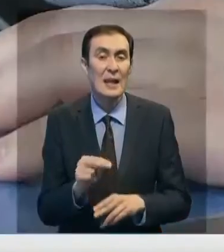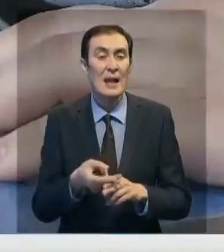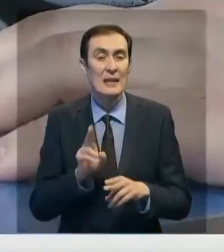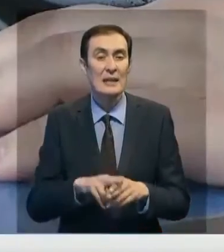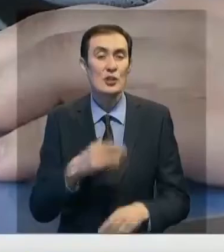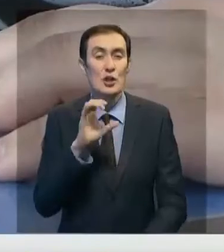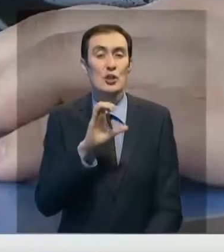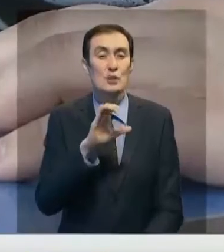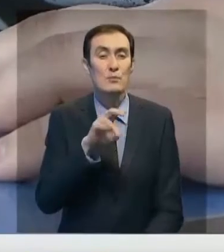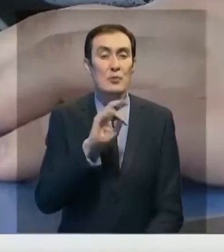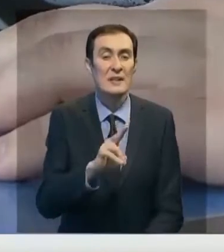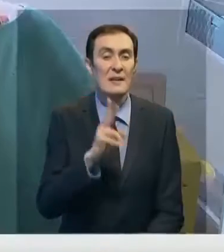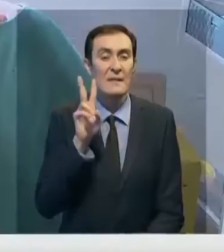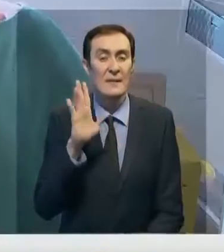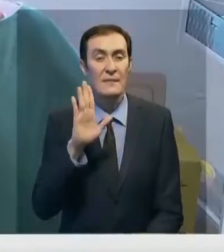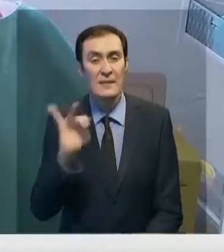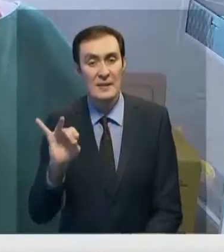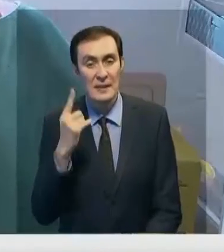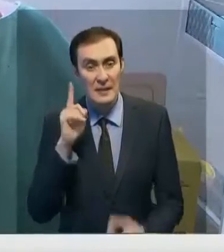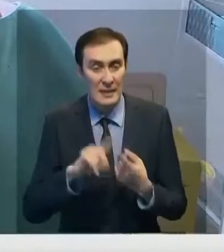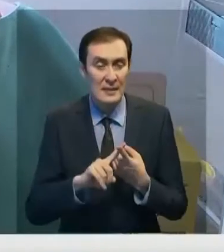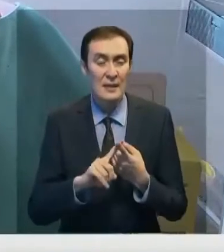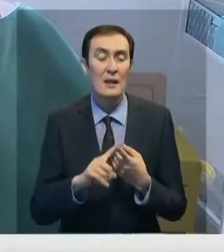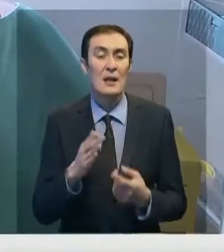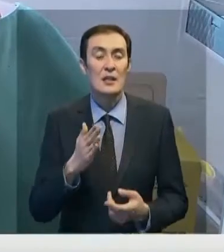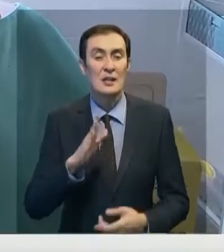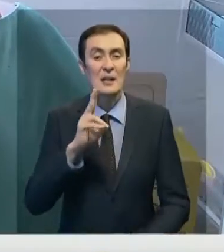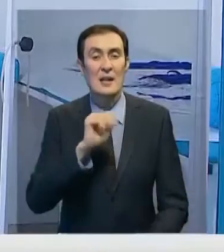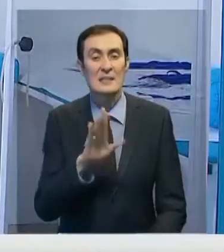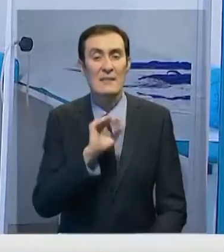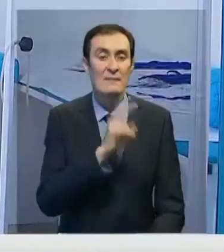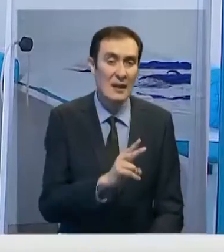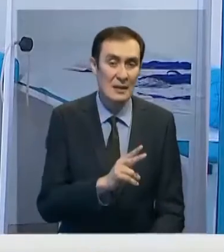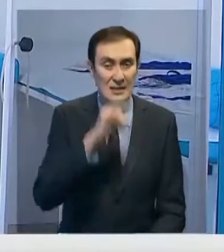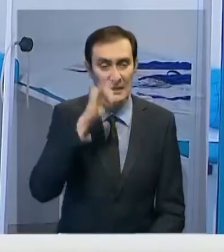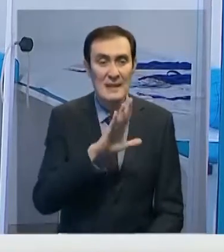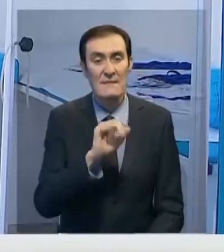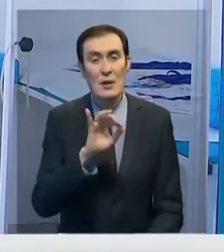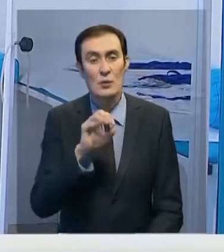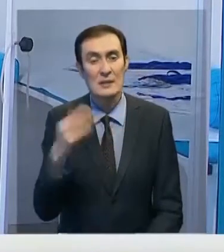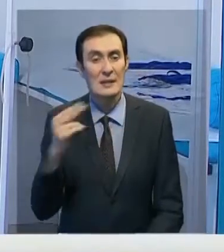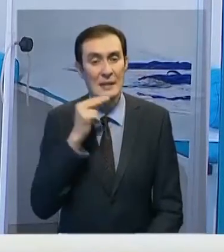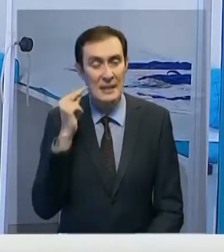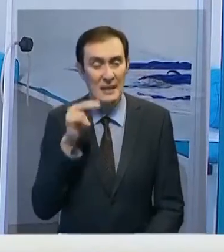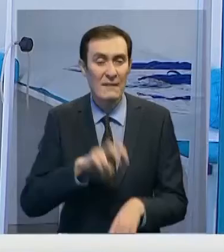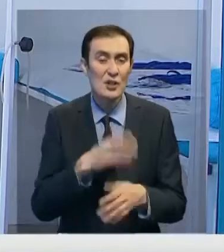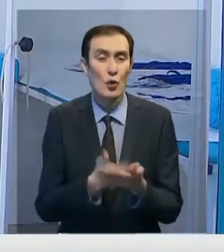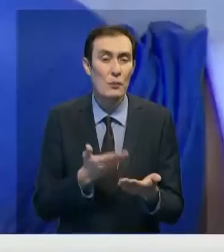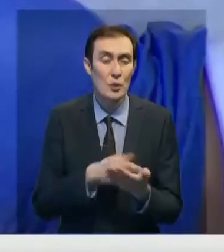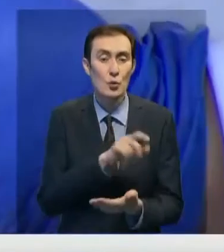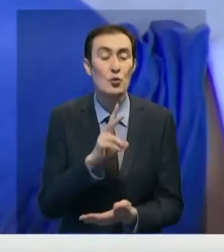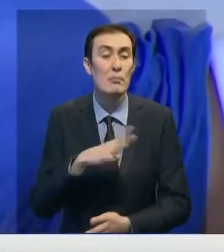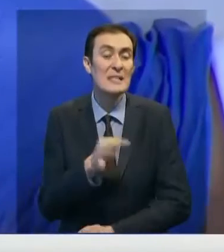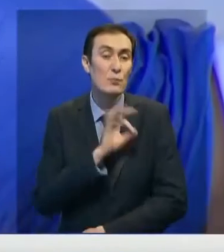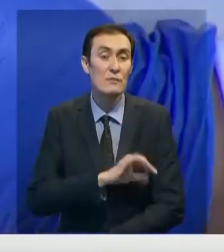вакцины. Это векторная «Спутник Ви» и инактивированные «Казвак» и «Веросел». Врачи рекомендуют тем людям,